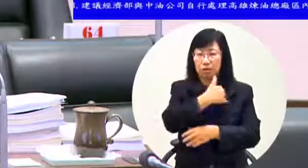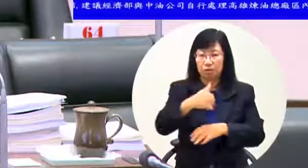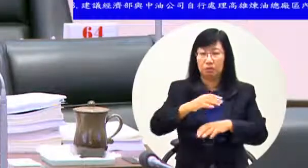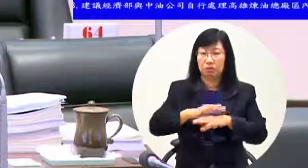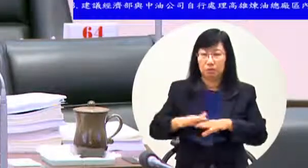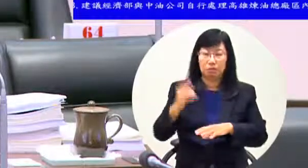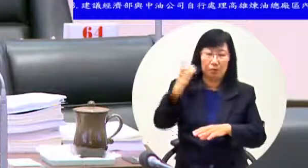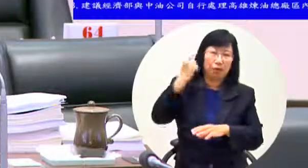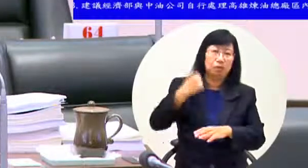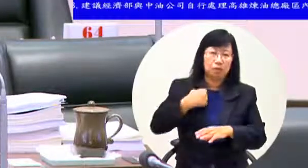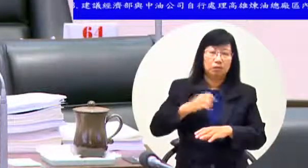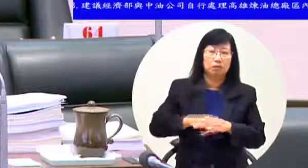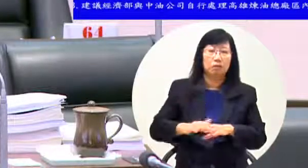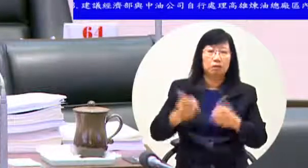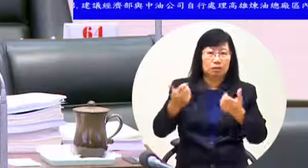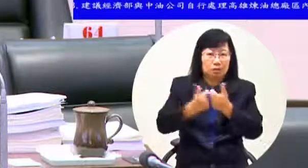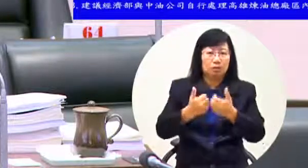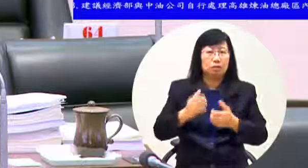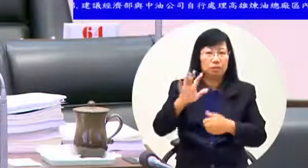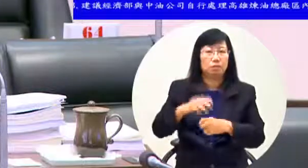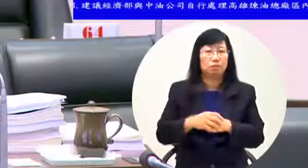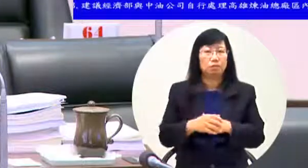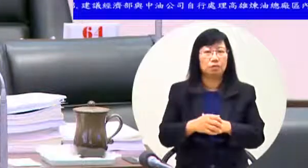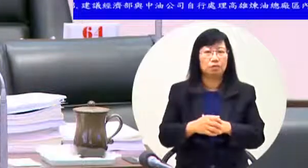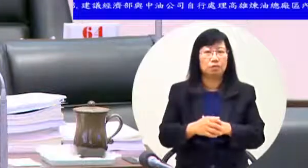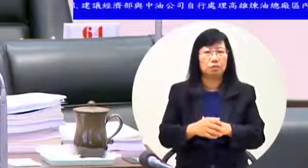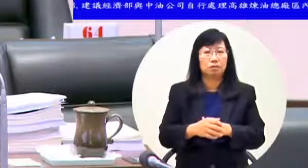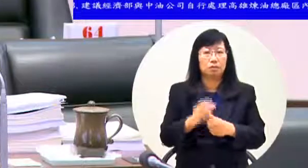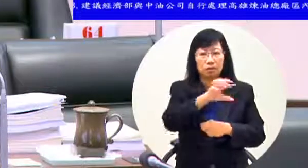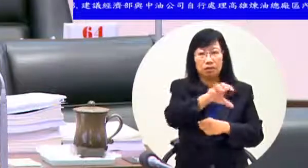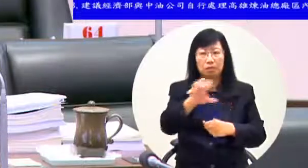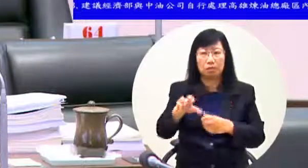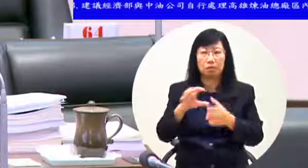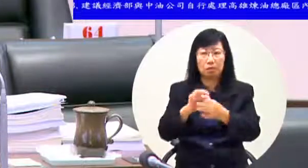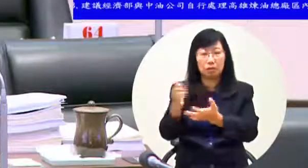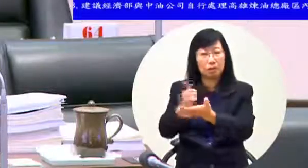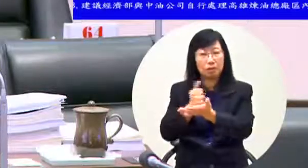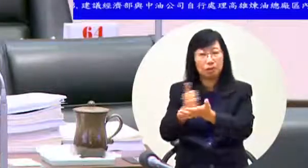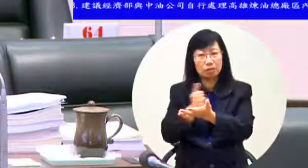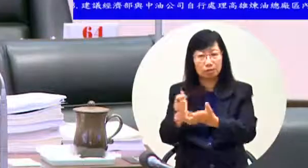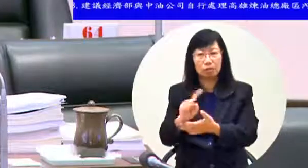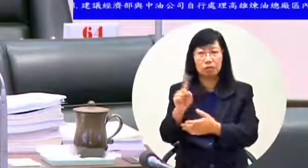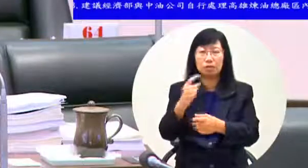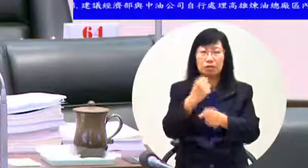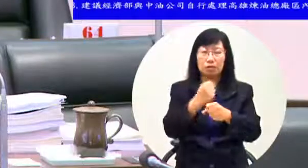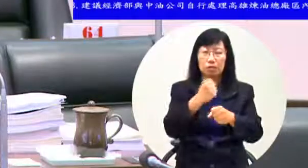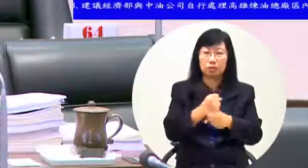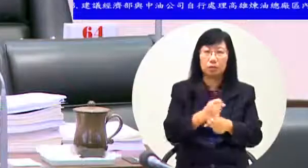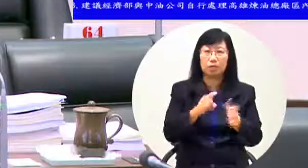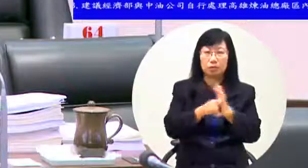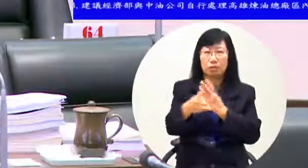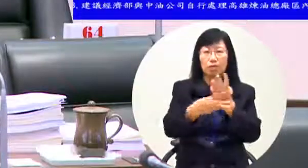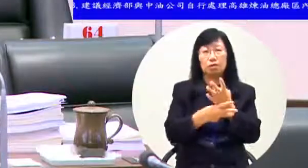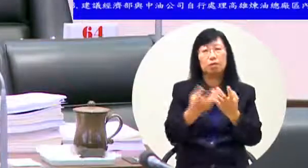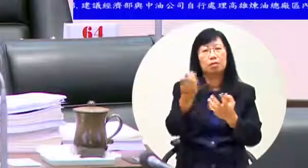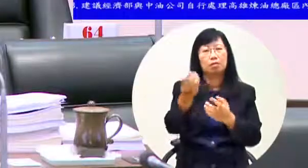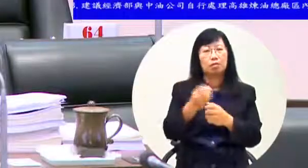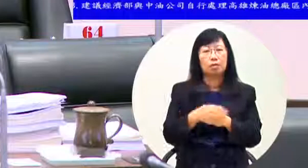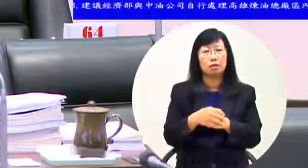展，在运送的在处理的过程中专业都不够。所以市长你一定要采